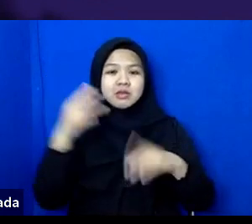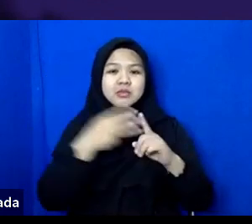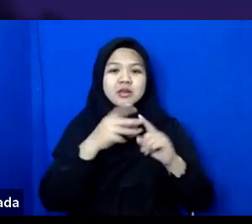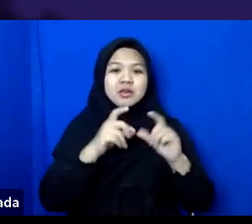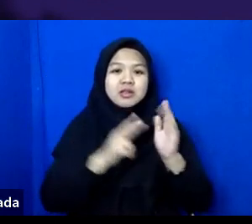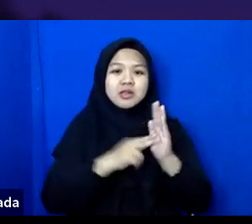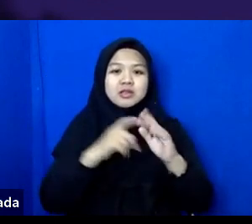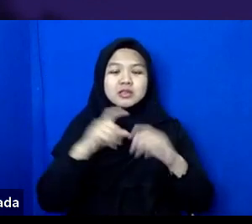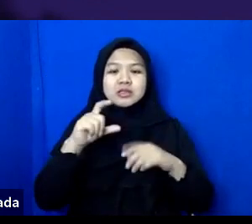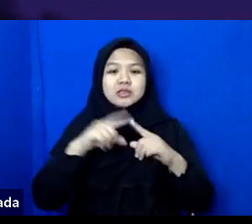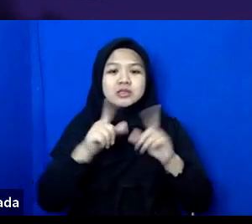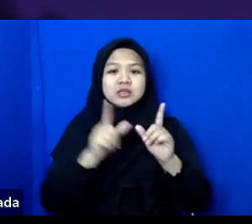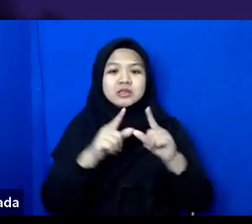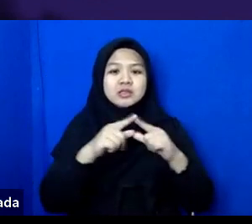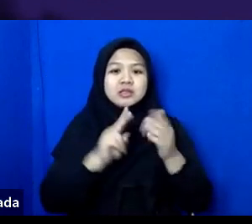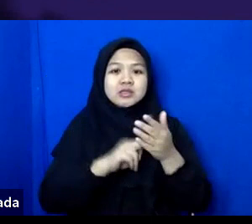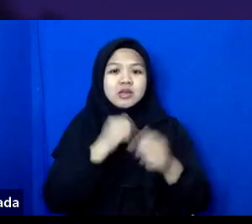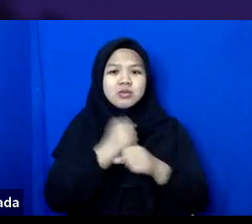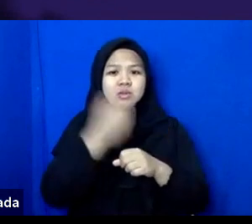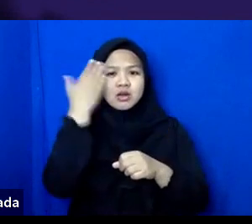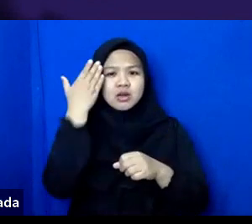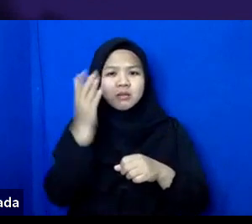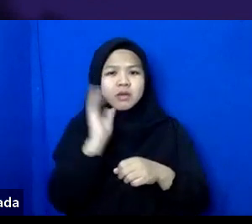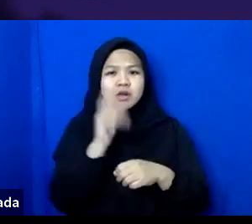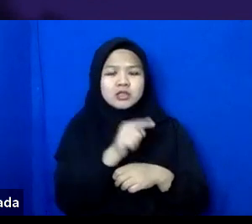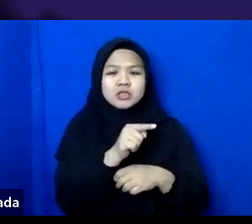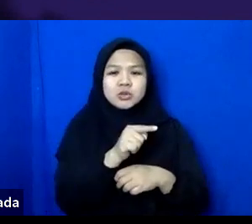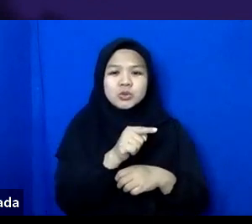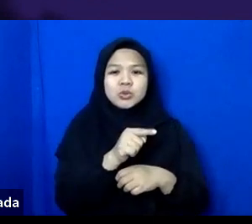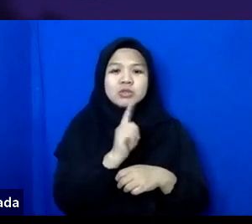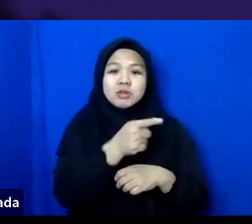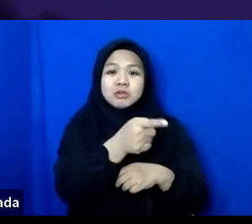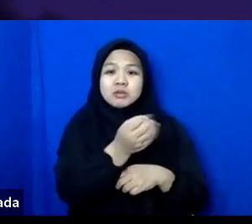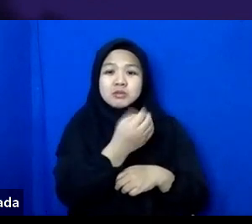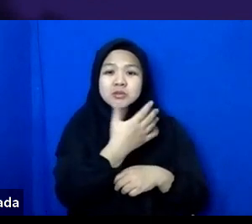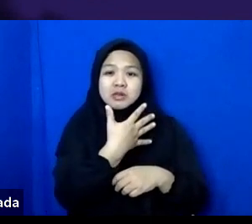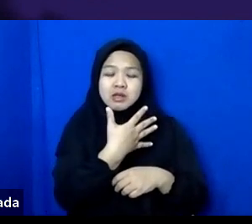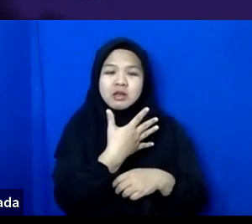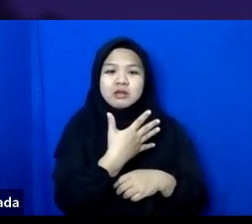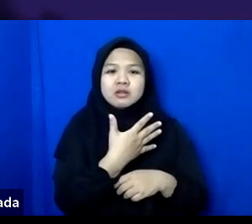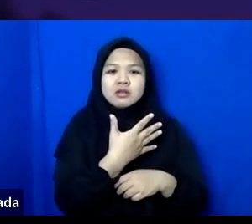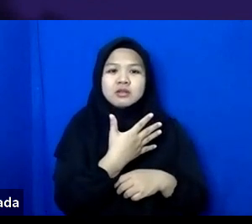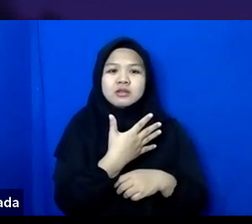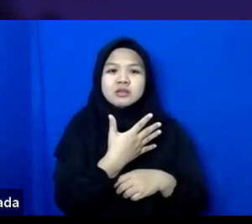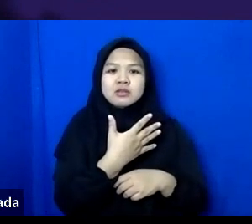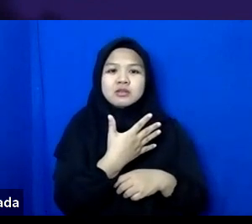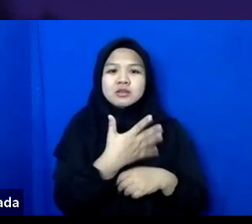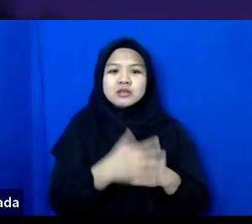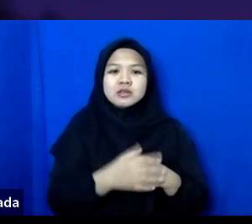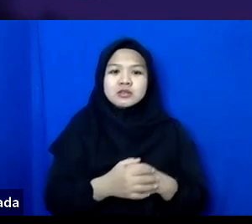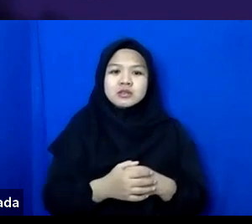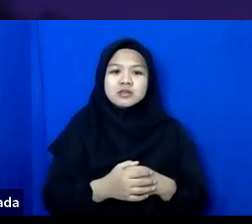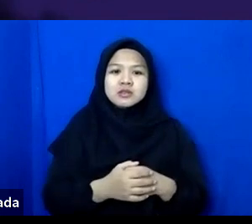cahaya batin di Cawang itu kenapa Salsa ada di situ gitu karena dia bilang apa namanya eh